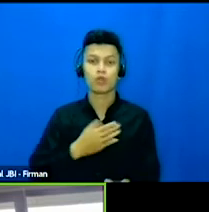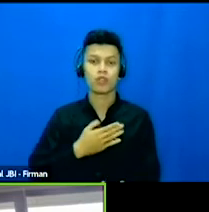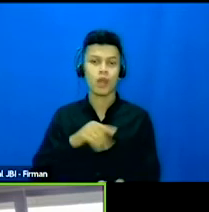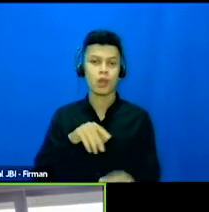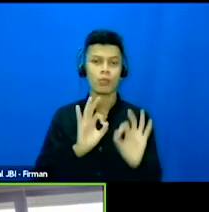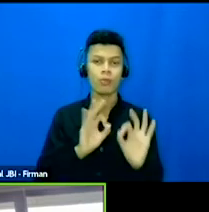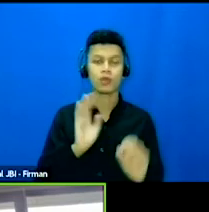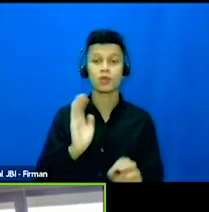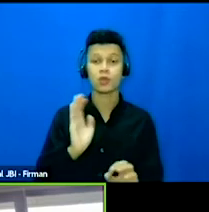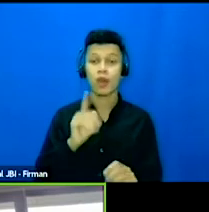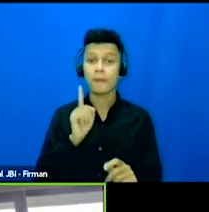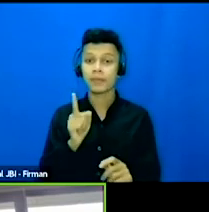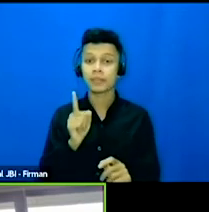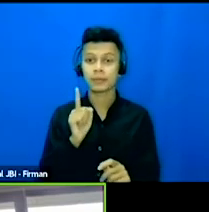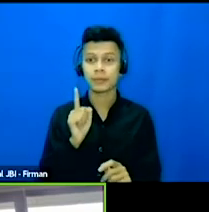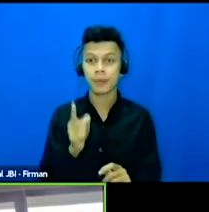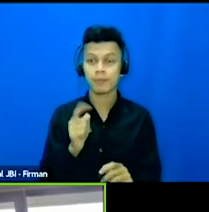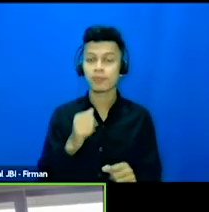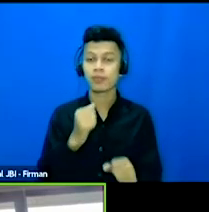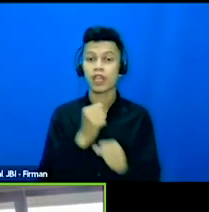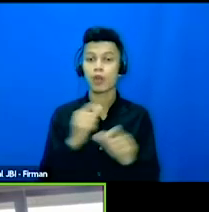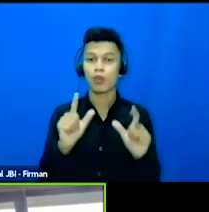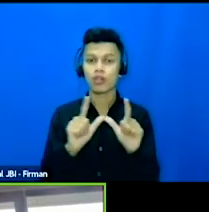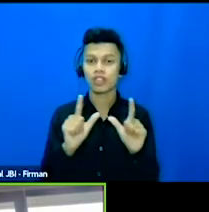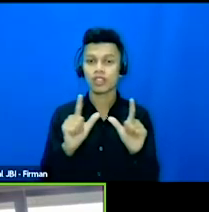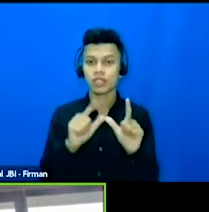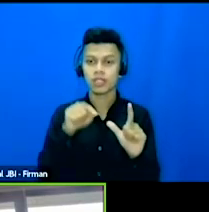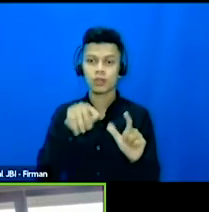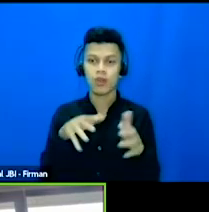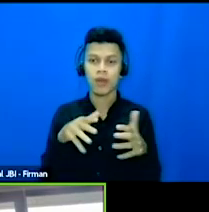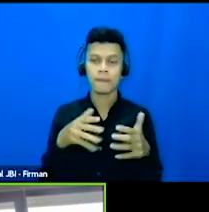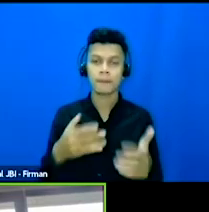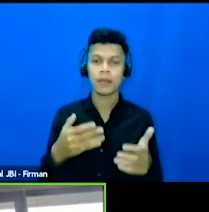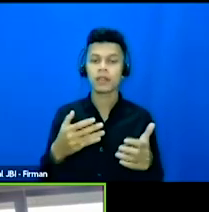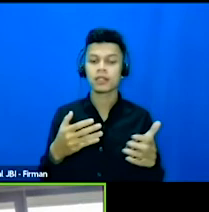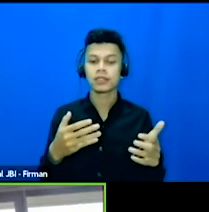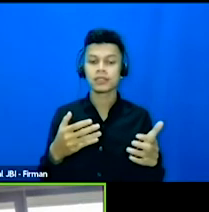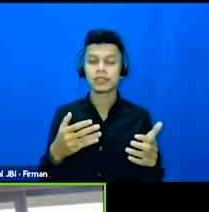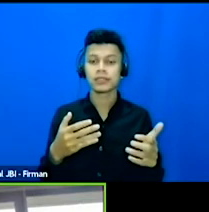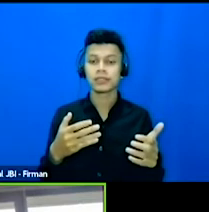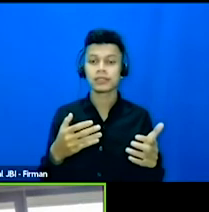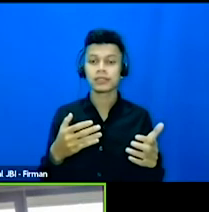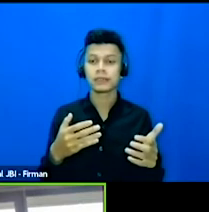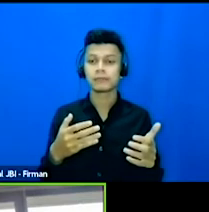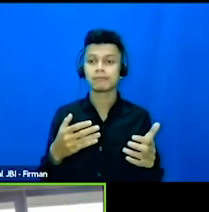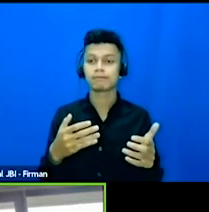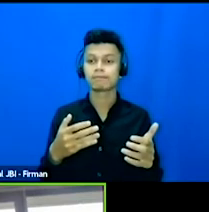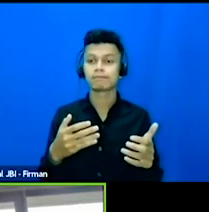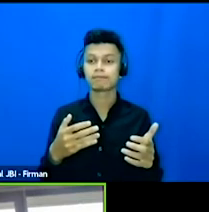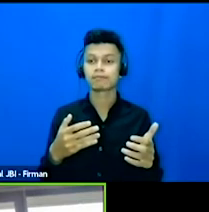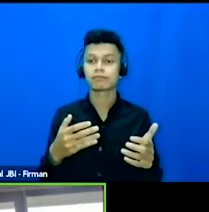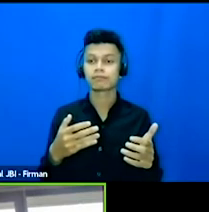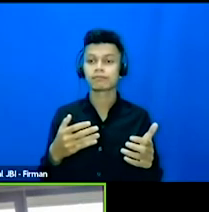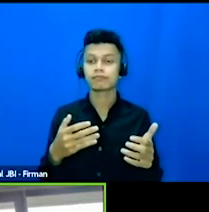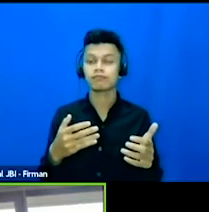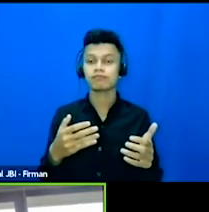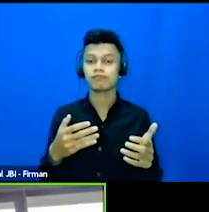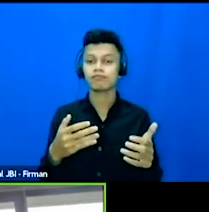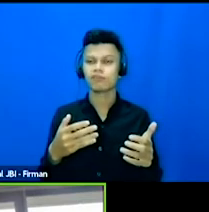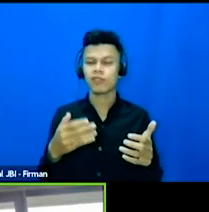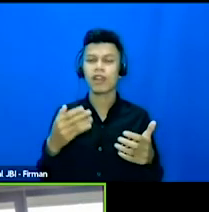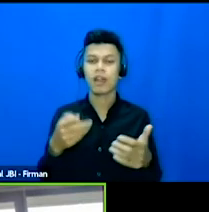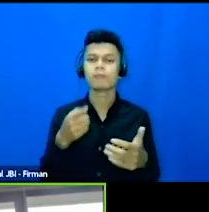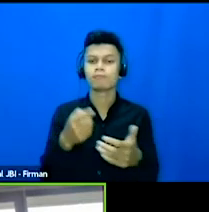tepat juga karena Green bosen ini adalah salah satu penyumbang memakan energi